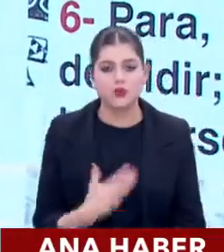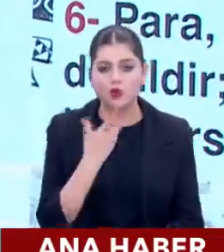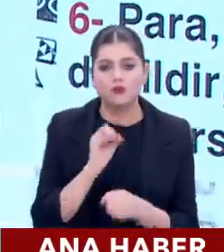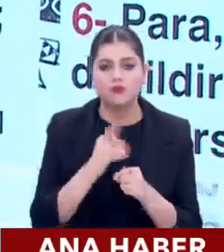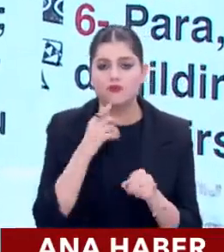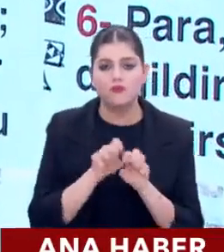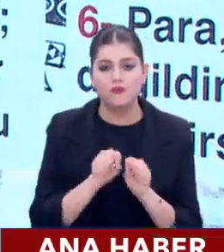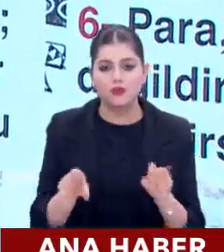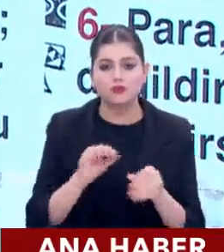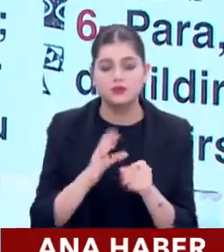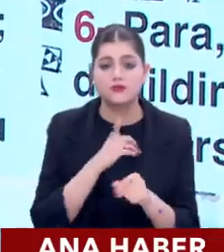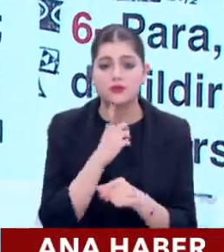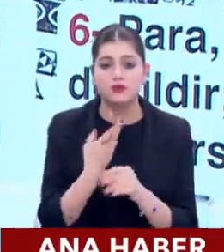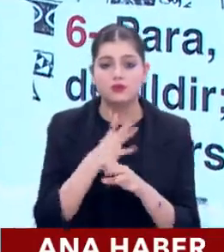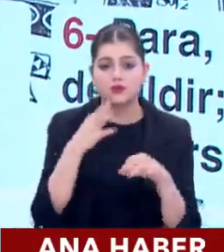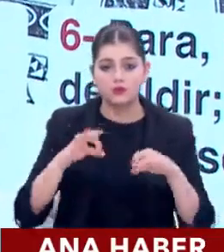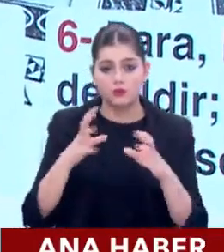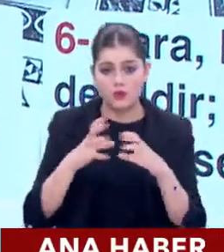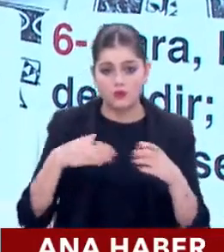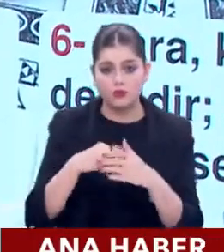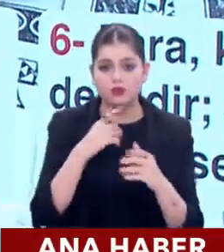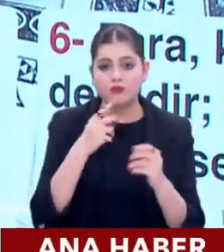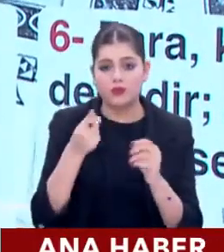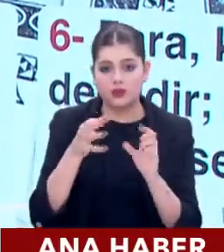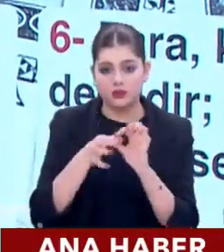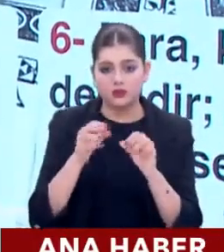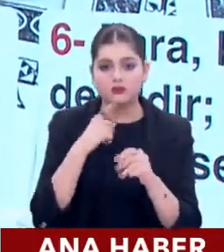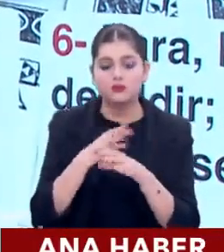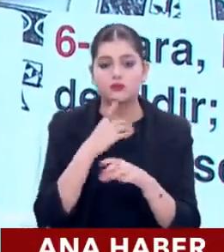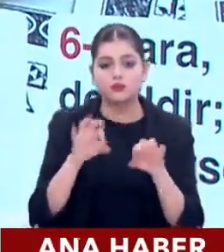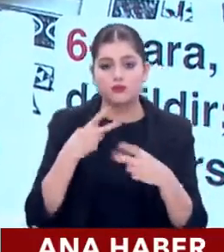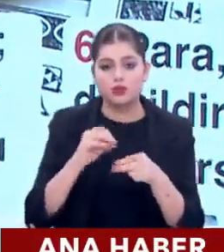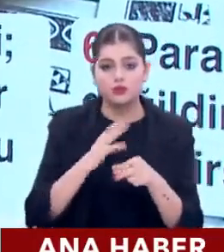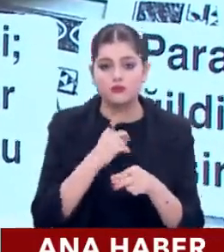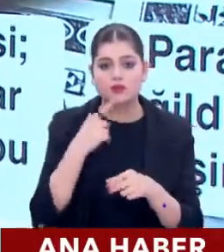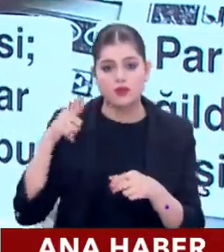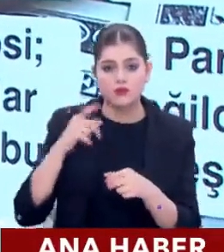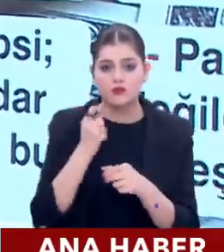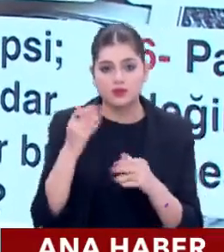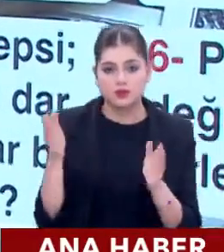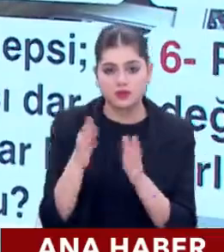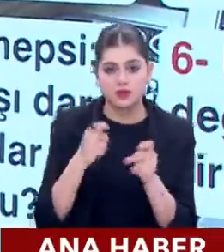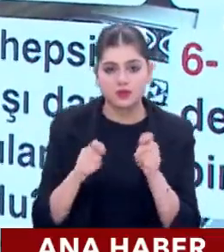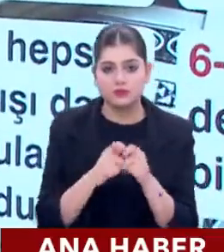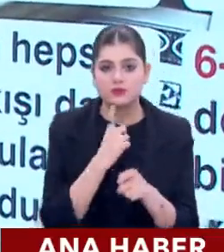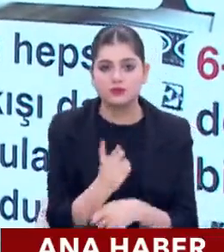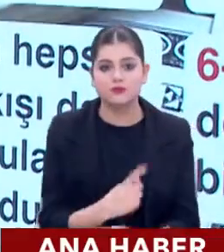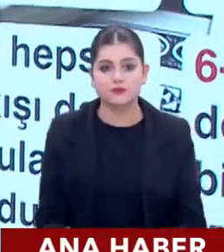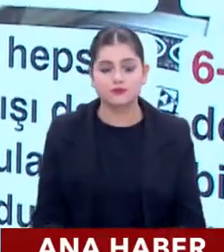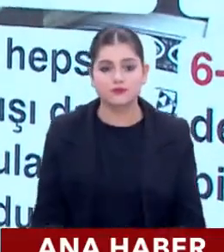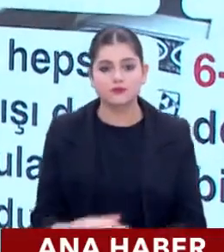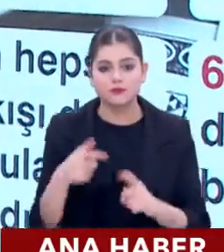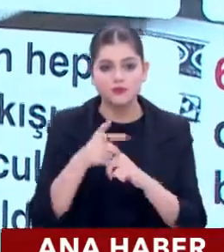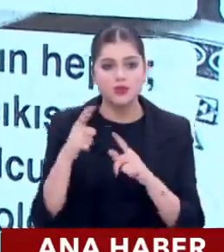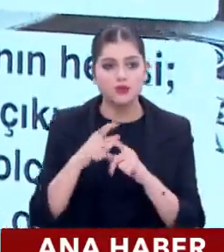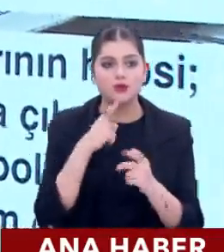kadar yaygınlaşma seziyor şimdi futbolda saadet zinciri dediğimiz olay şöyle başladı kameramanımı biraz yaklaşsın Efendim Fatih